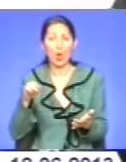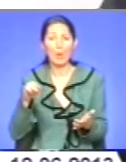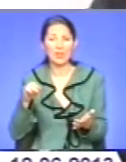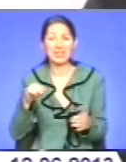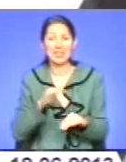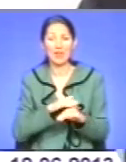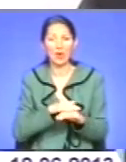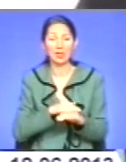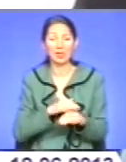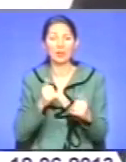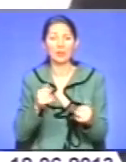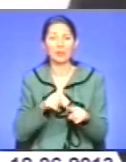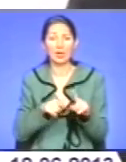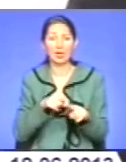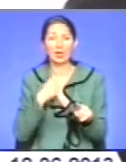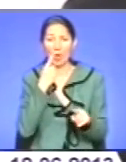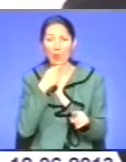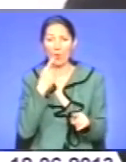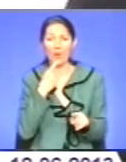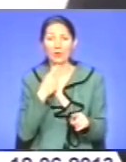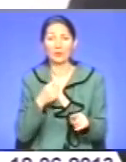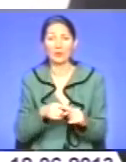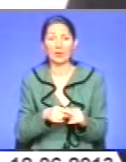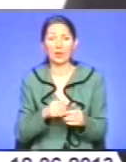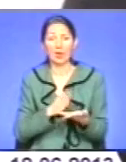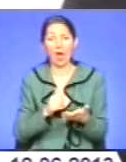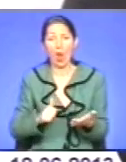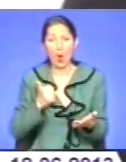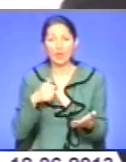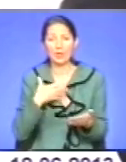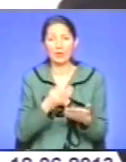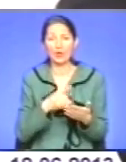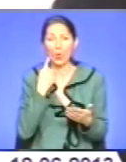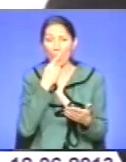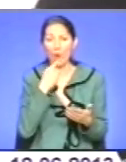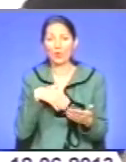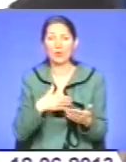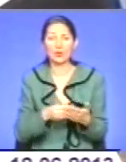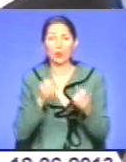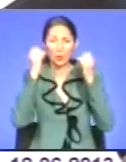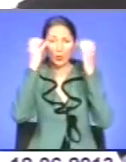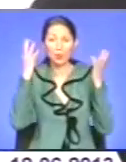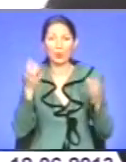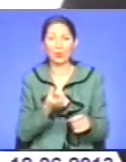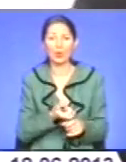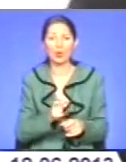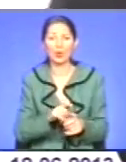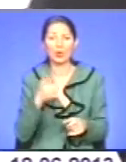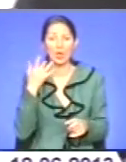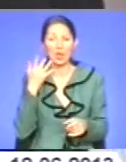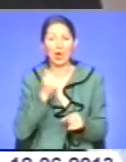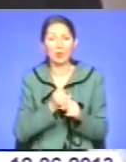них, якраз вони ті горді за цю мову, за свою культуру. І це, значить, є дуже легко працювати з ними, як ви знаєте їхню